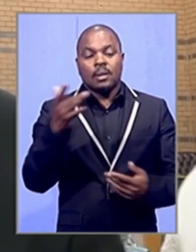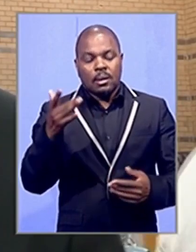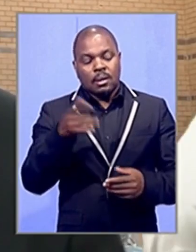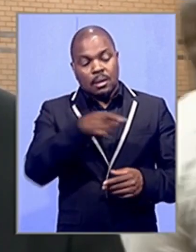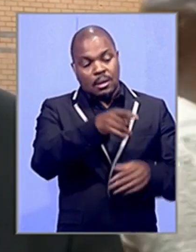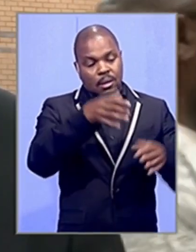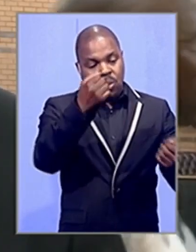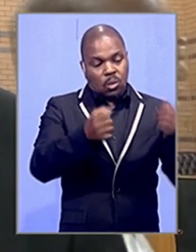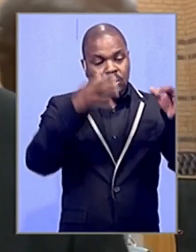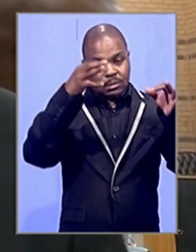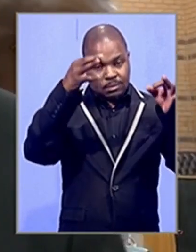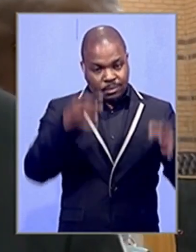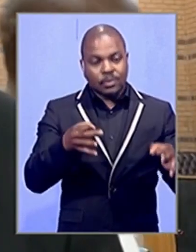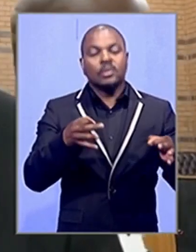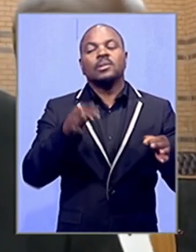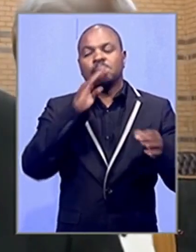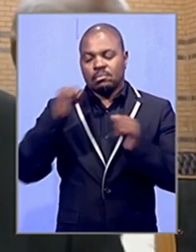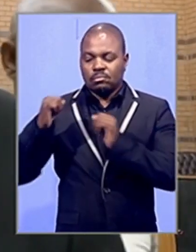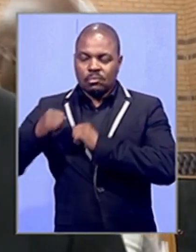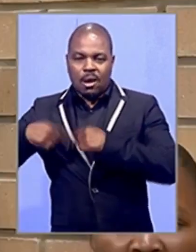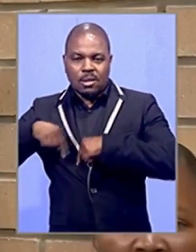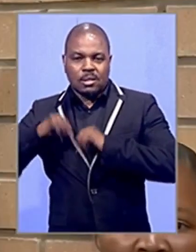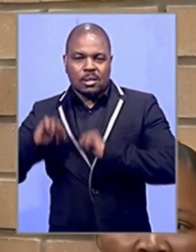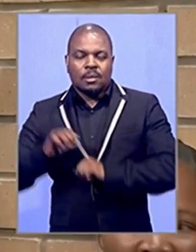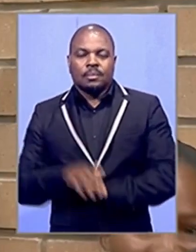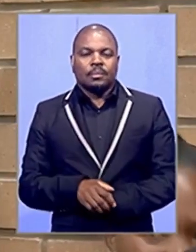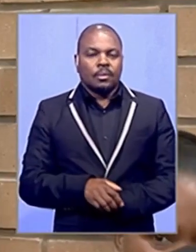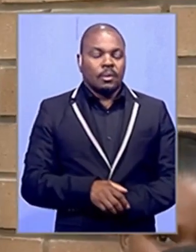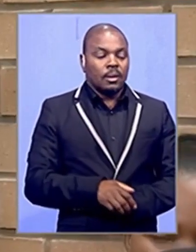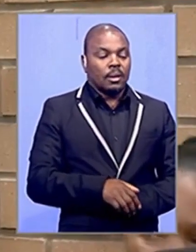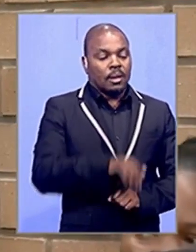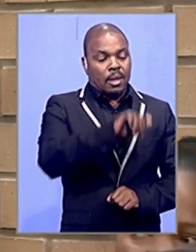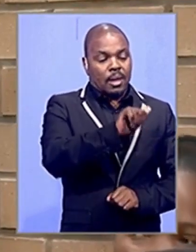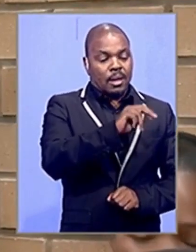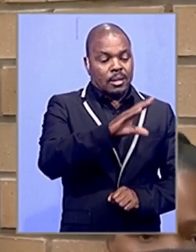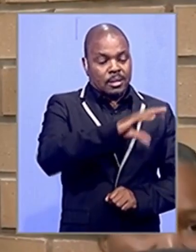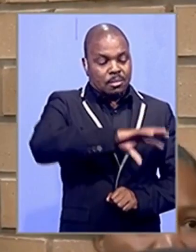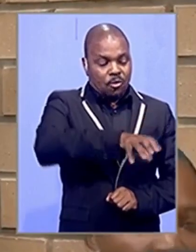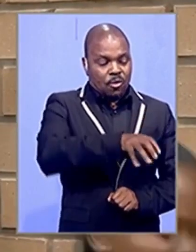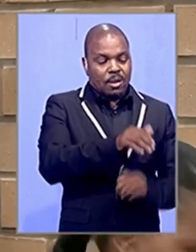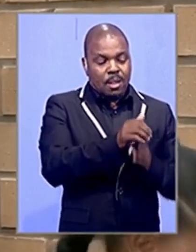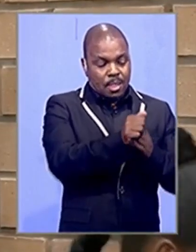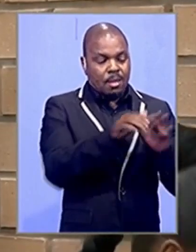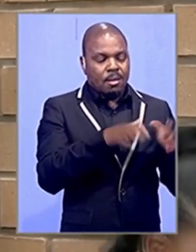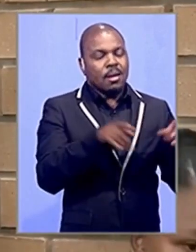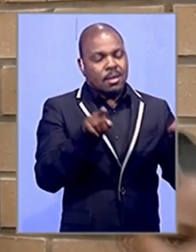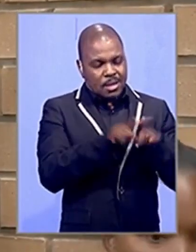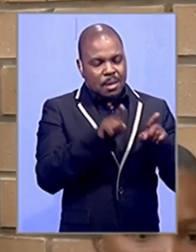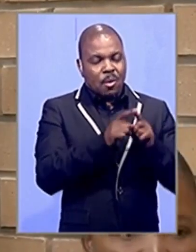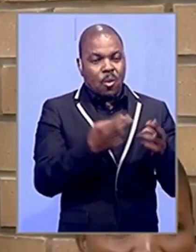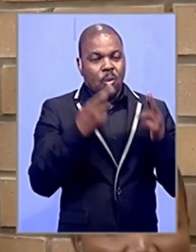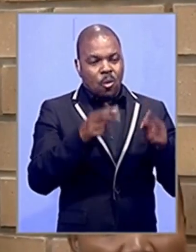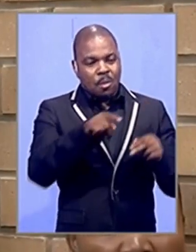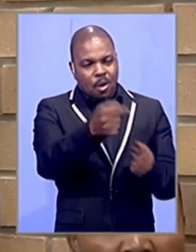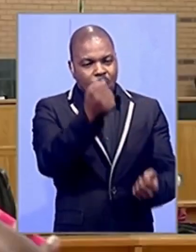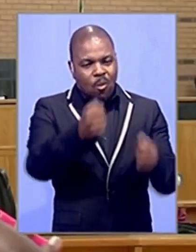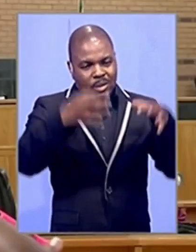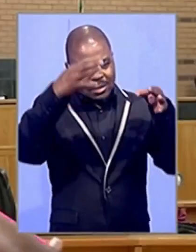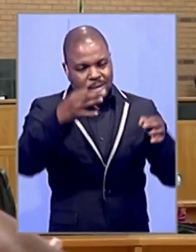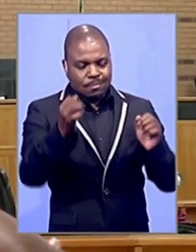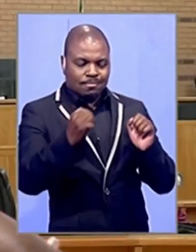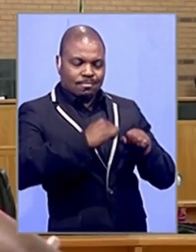tswa e tla e be e le ka motlhakoring ya rona. Tapele ya ANC mo Profenseng le yona e solofela fa Kahlolo e tla nna mo letlhakoreng la yona.